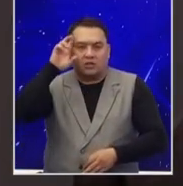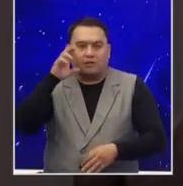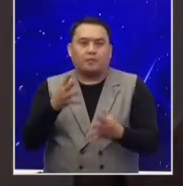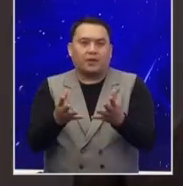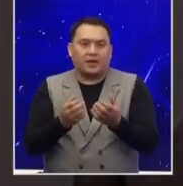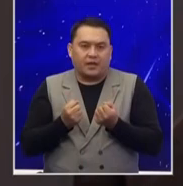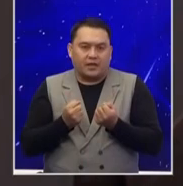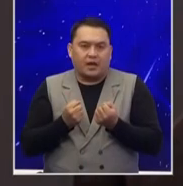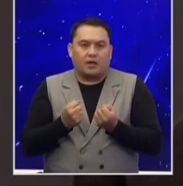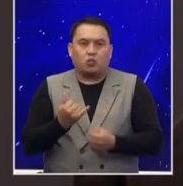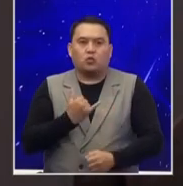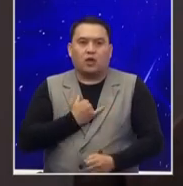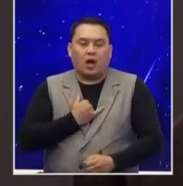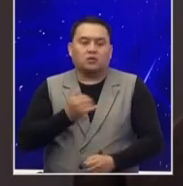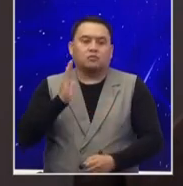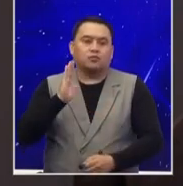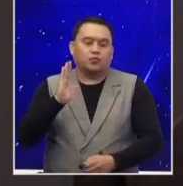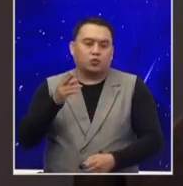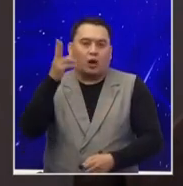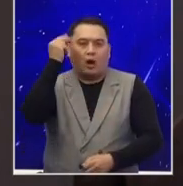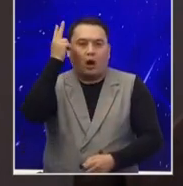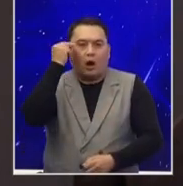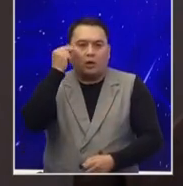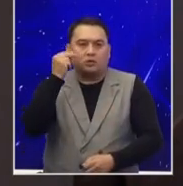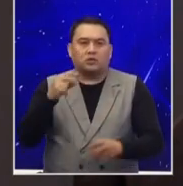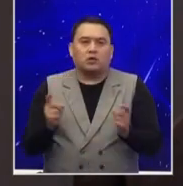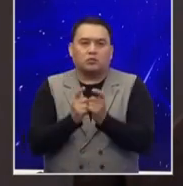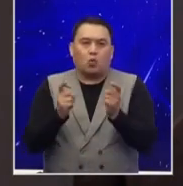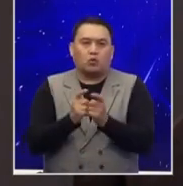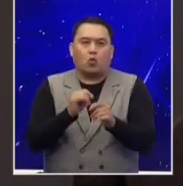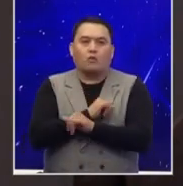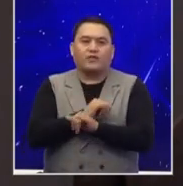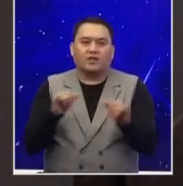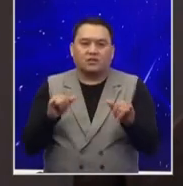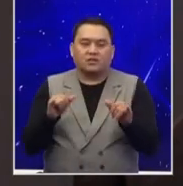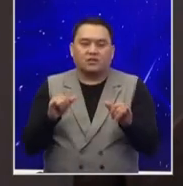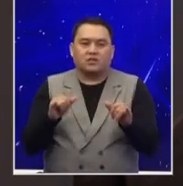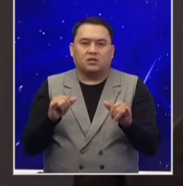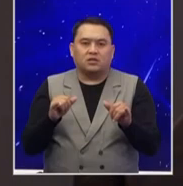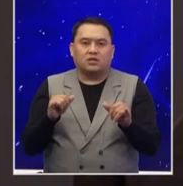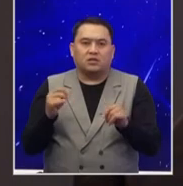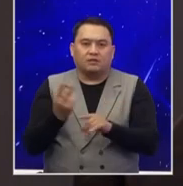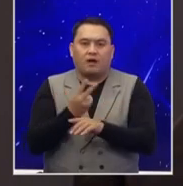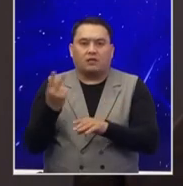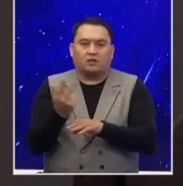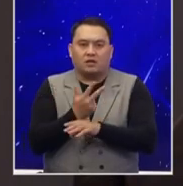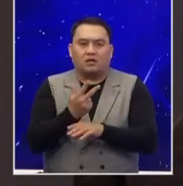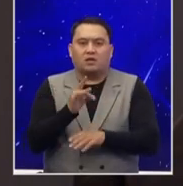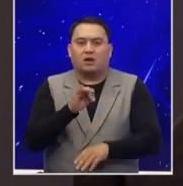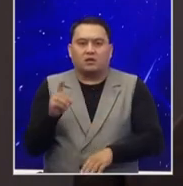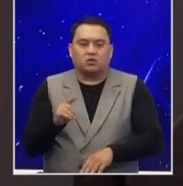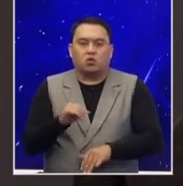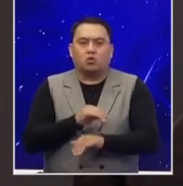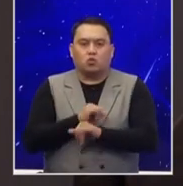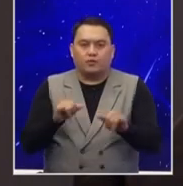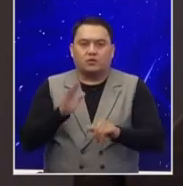вот именно АППК количество публичных споров возрастает в 2-3 раза. Мы думаем, что у нас в стране тоже возрастут